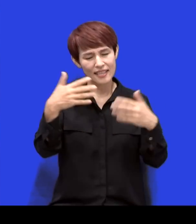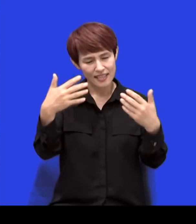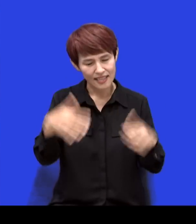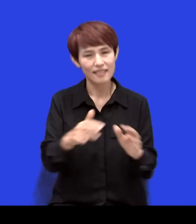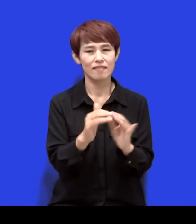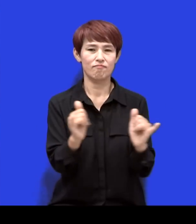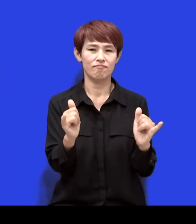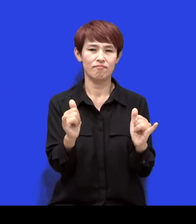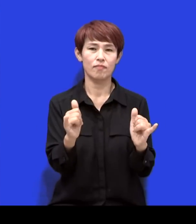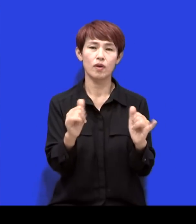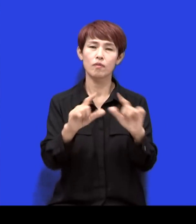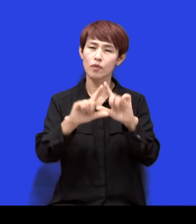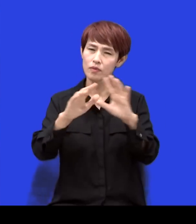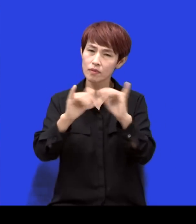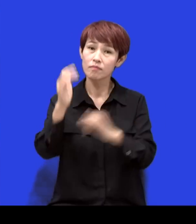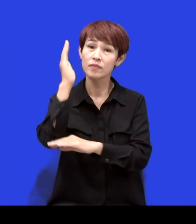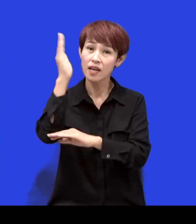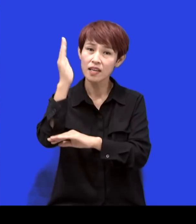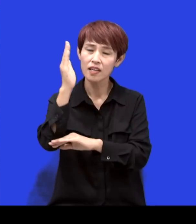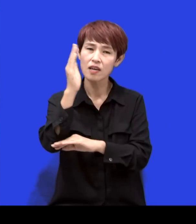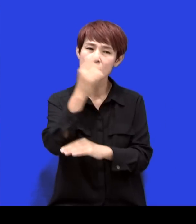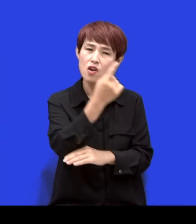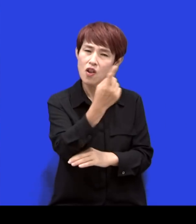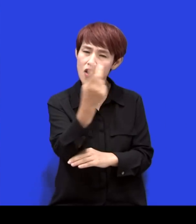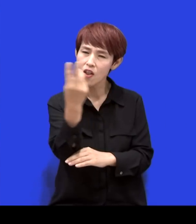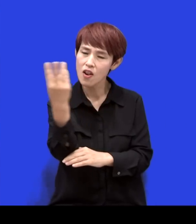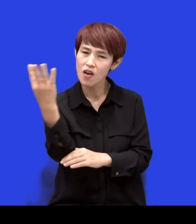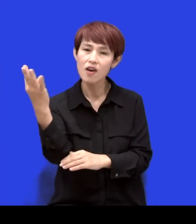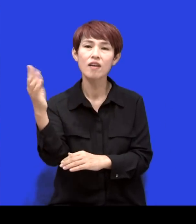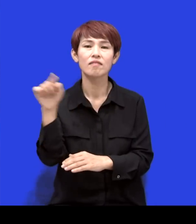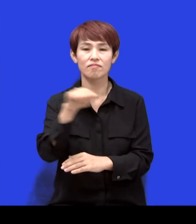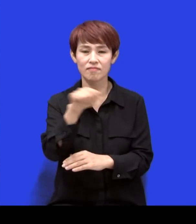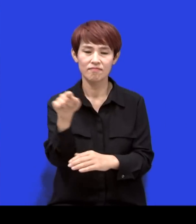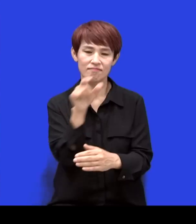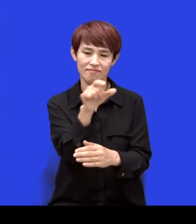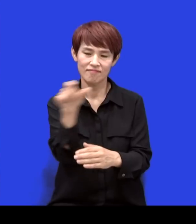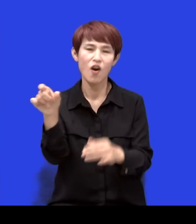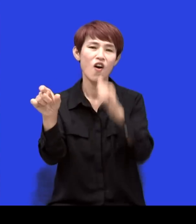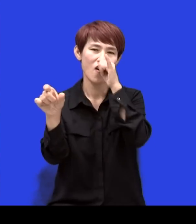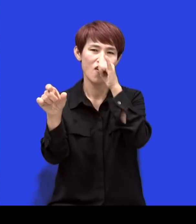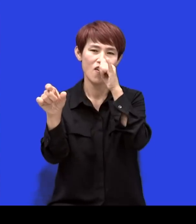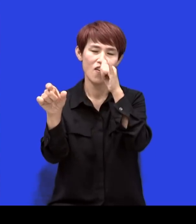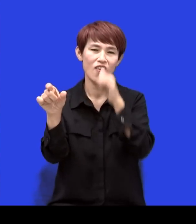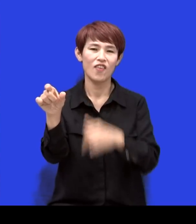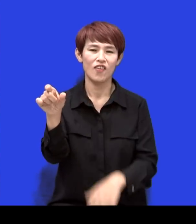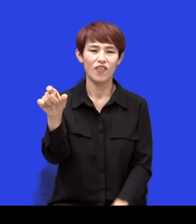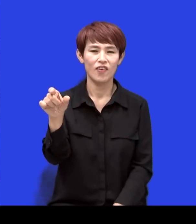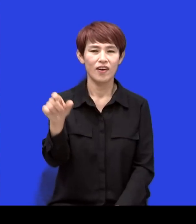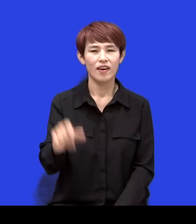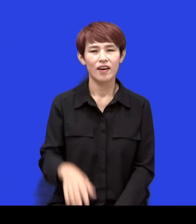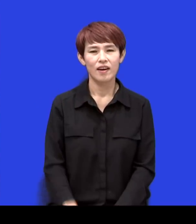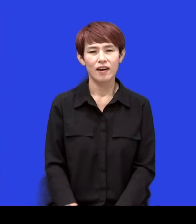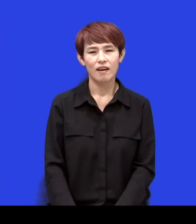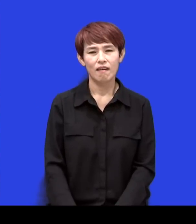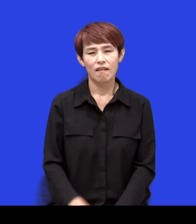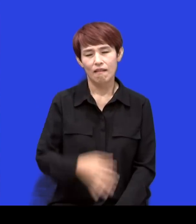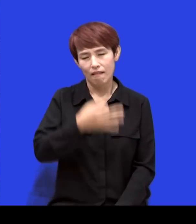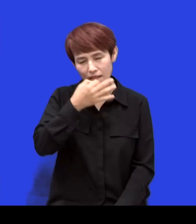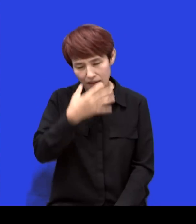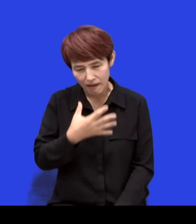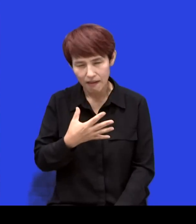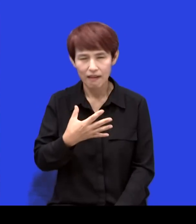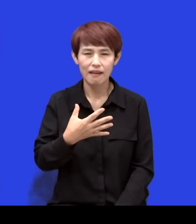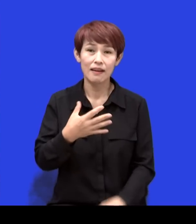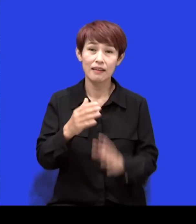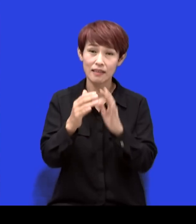연약하고 예. 약한 사람들, 여러 사람들이 다 스포트라이트를 받아요. 정말 망가지고 힘들고 막